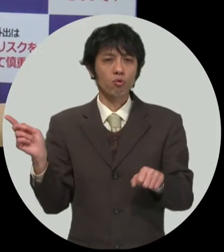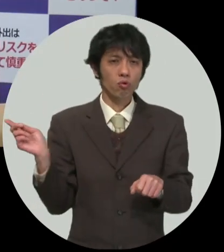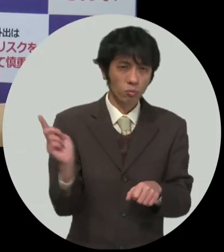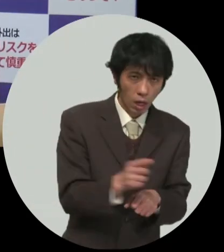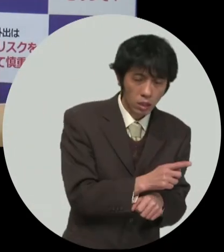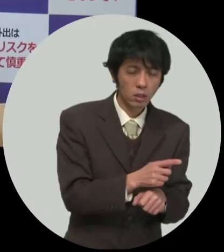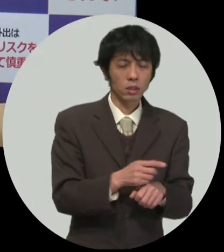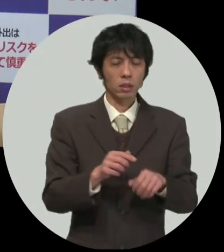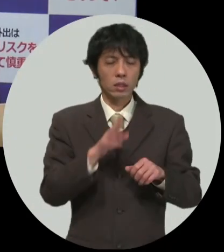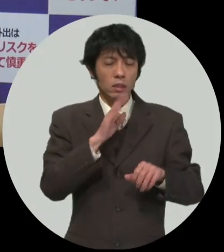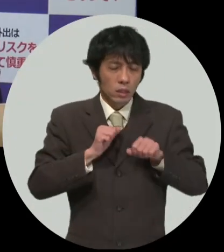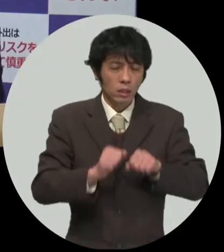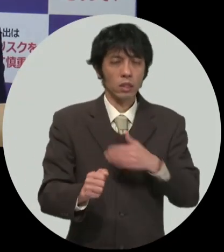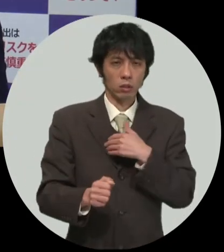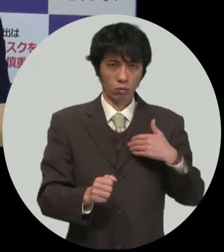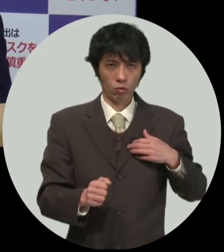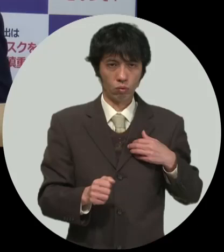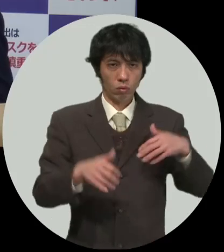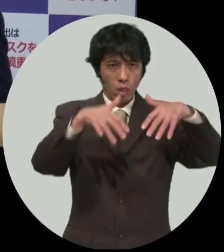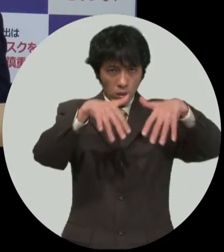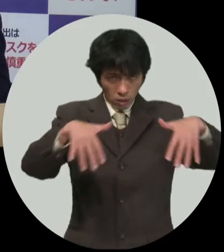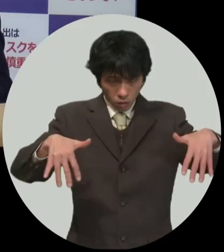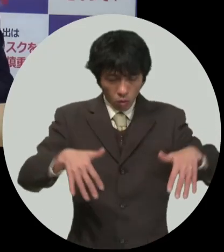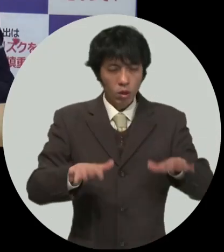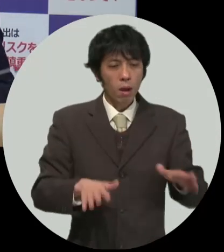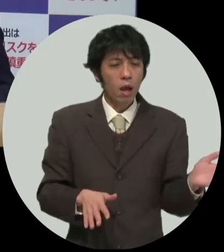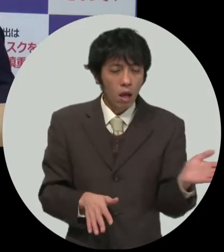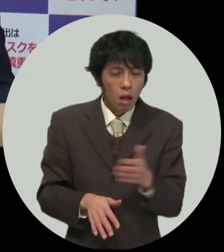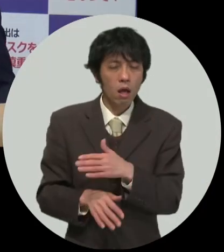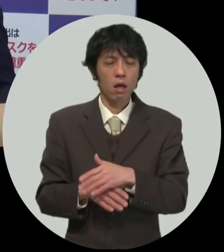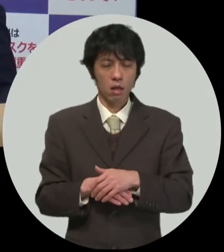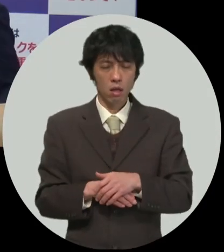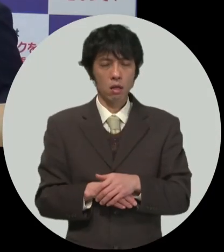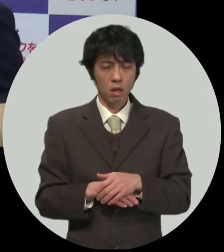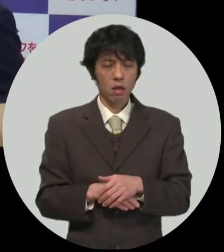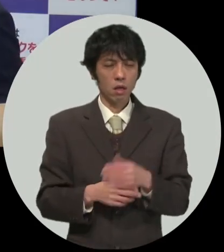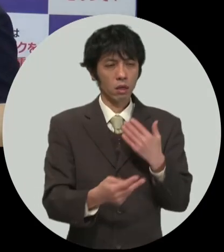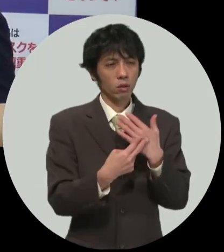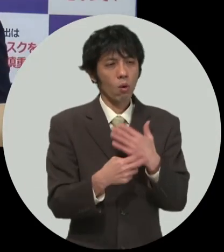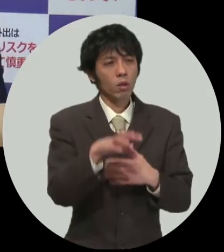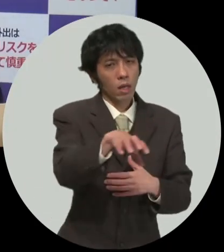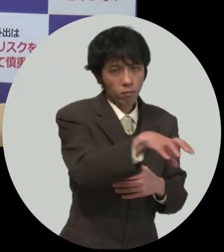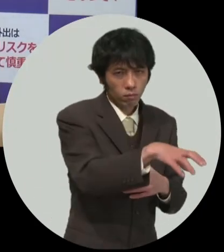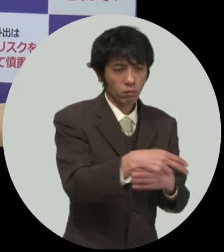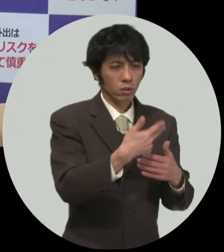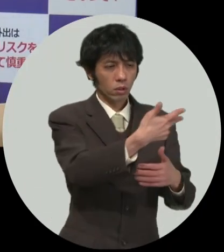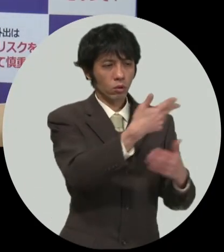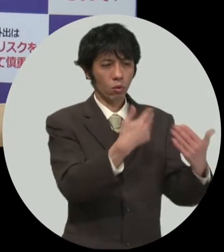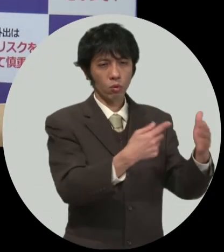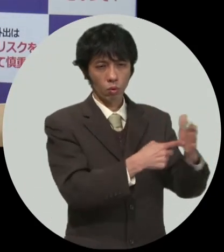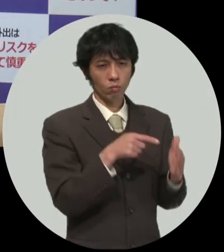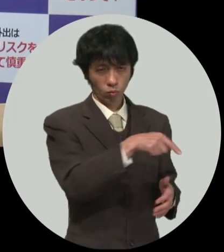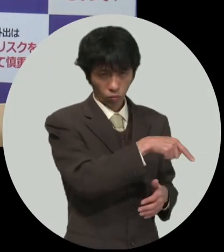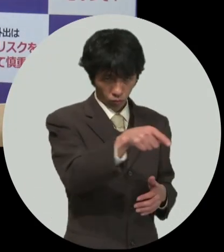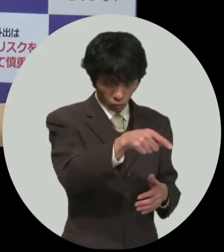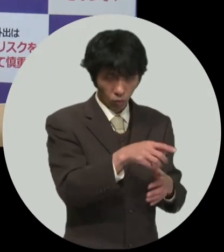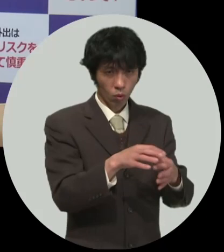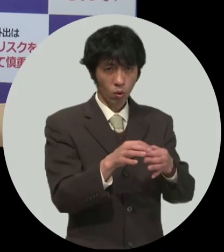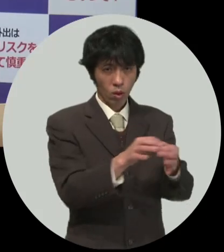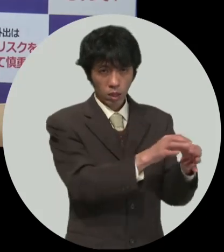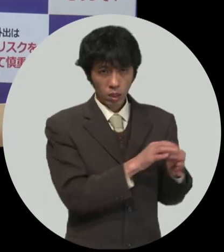ような体制を今のうちからですね、医療機関、また市町村と連携をして整